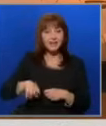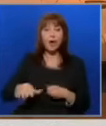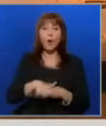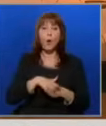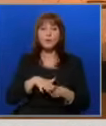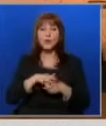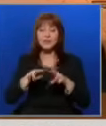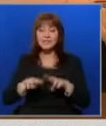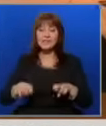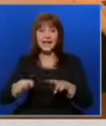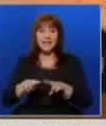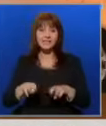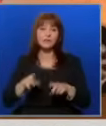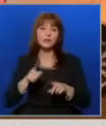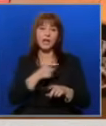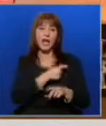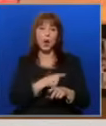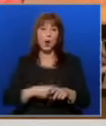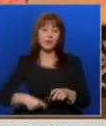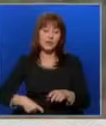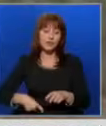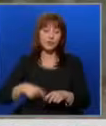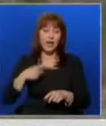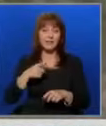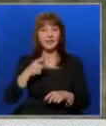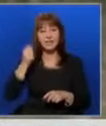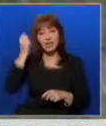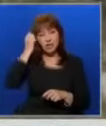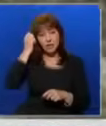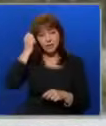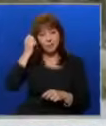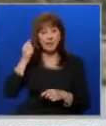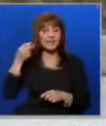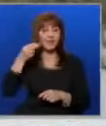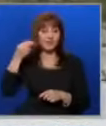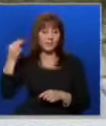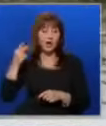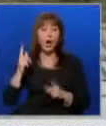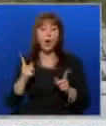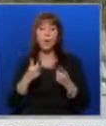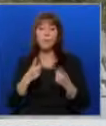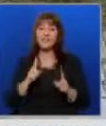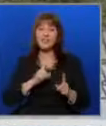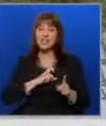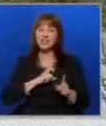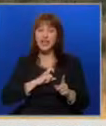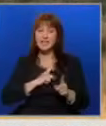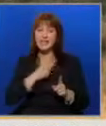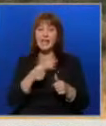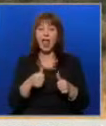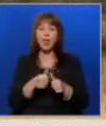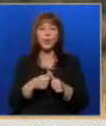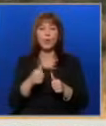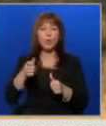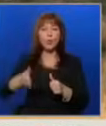основно следствието ще се води от Националния компания Железопътна инфраструктура. Управителят на фирмата, частен превозвач, чийто локомотив уби